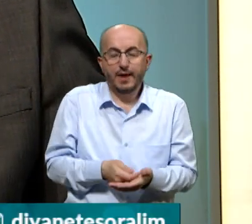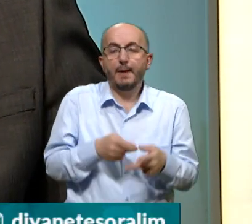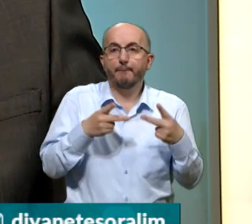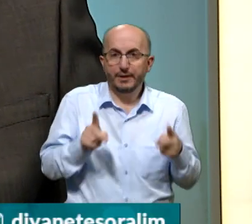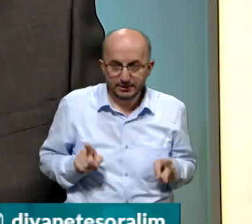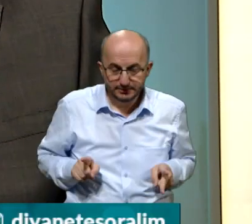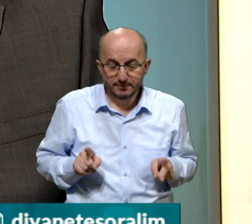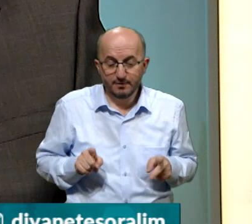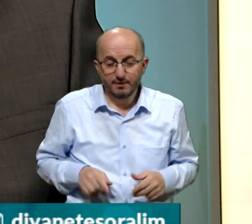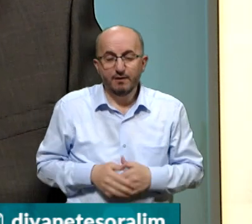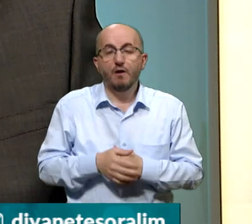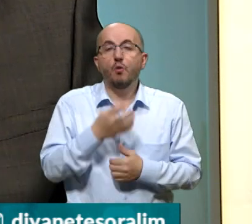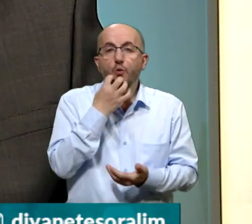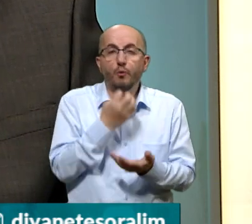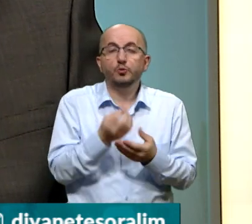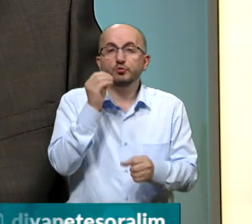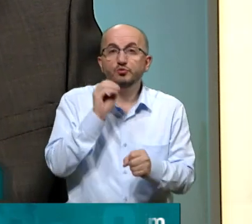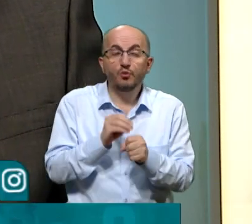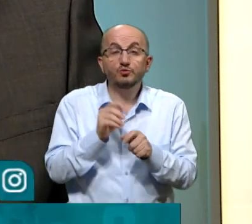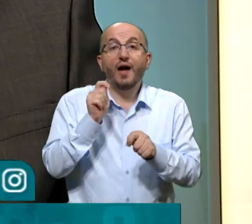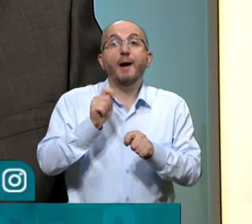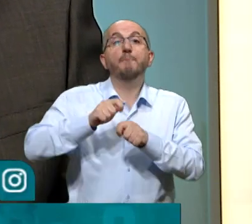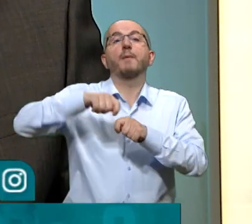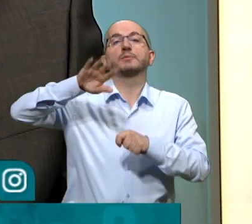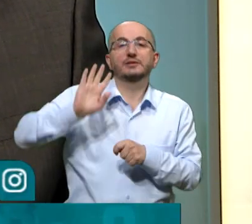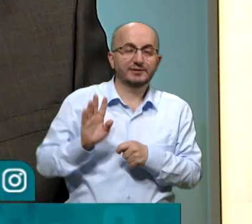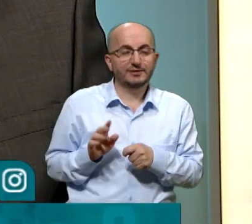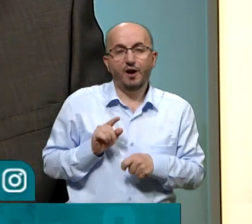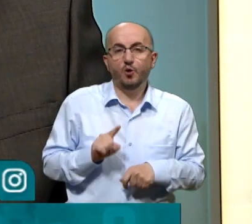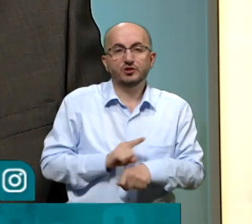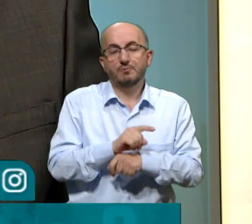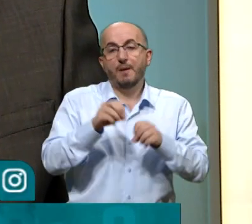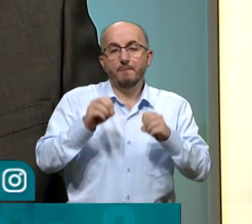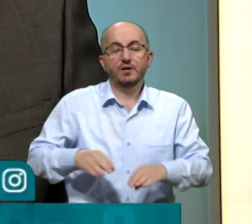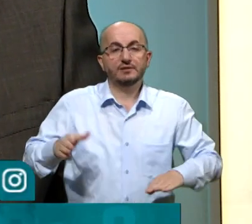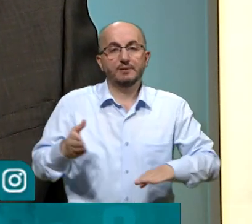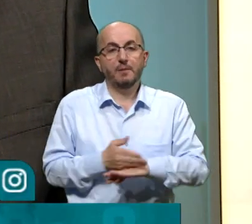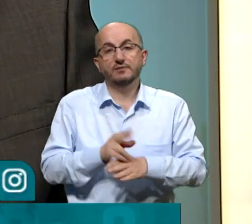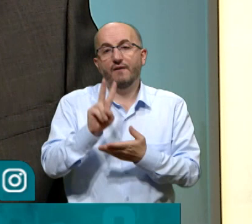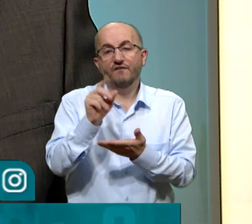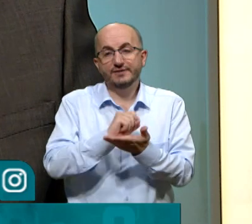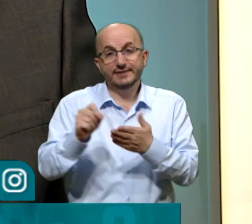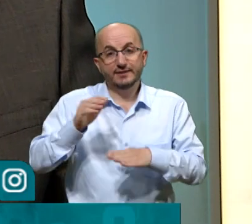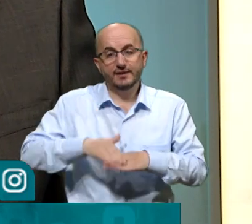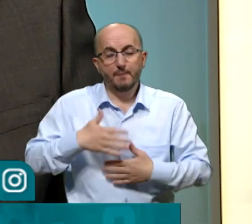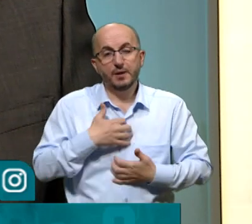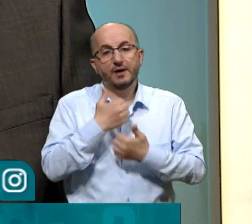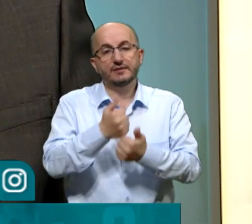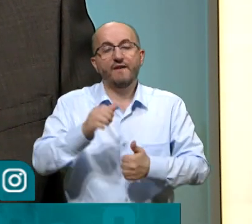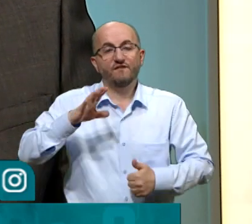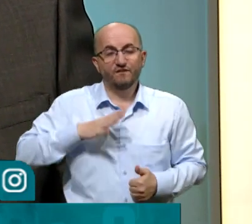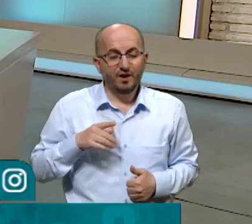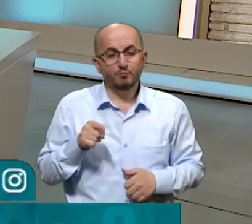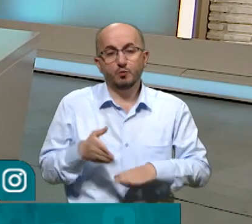yerine getirebilir ömrünün sonunda da yapmamış ise o zaman bıraktığı maldan Vasiyet eder ki benim adamım var